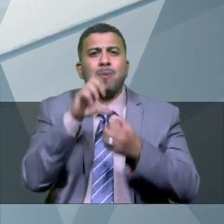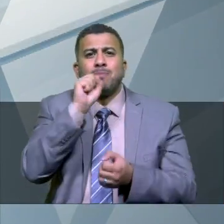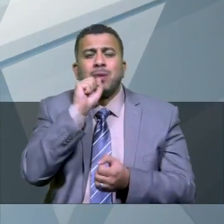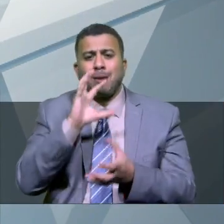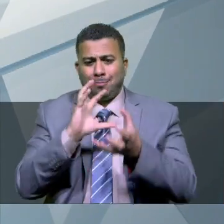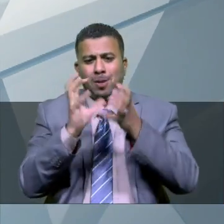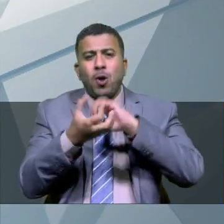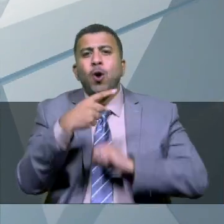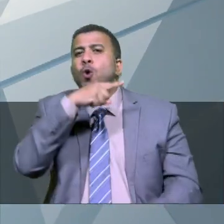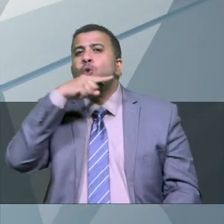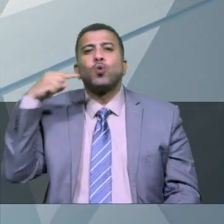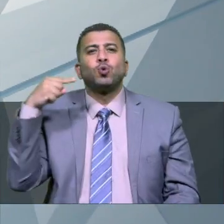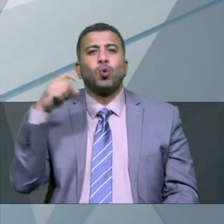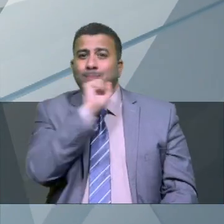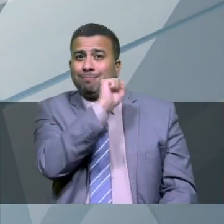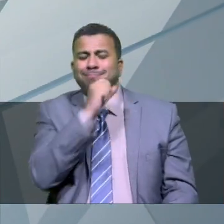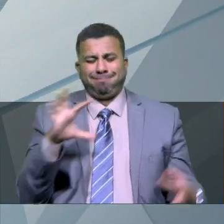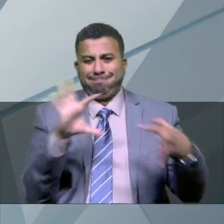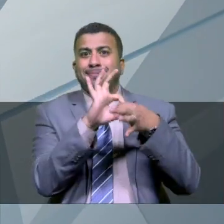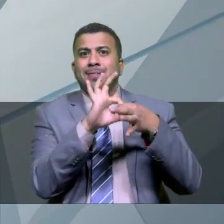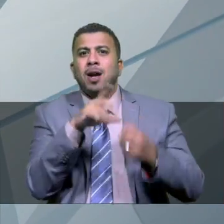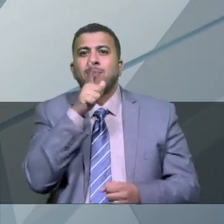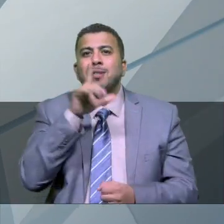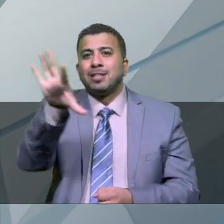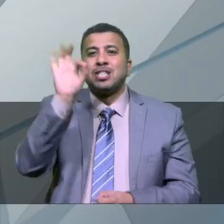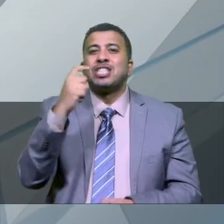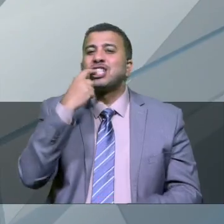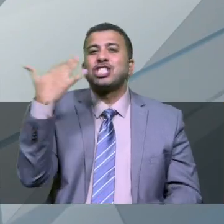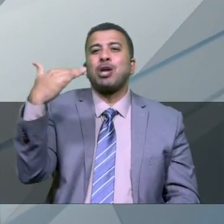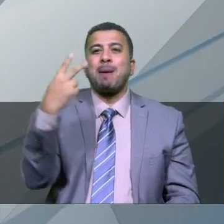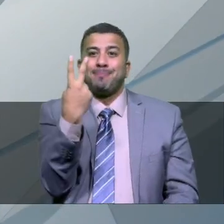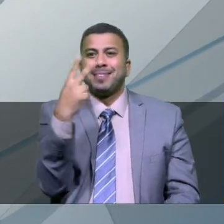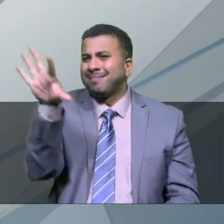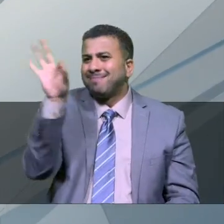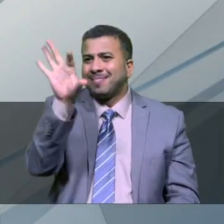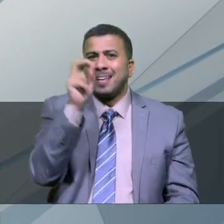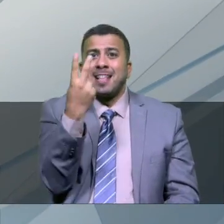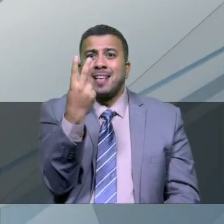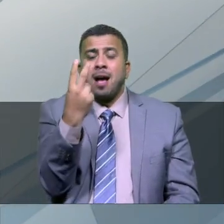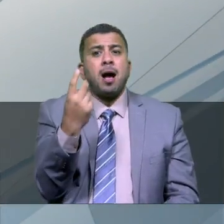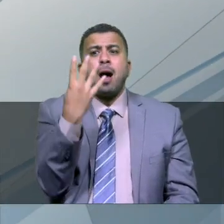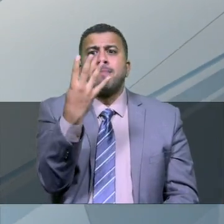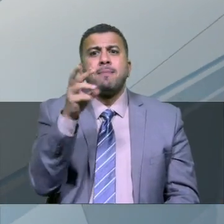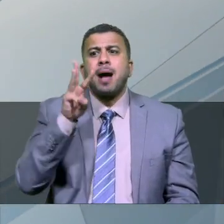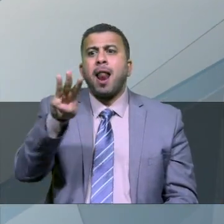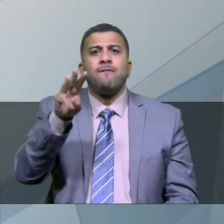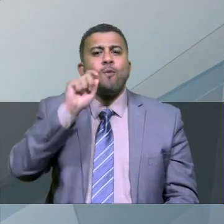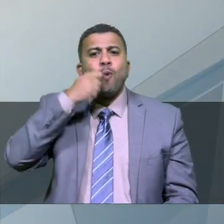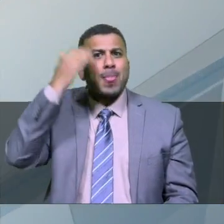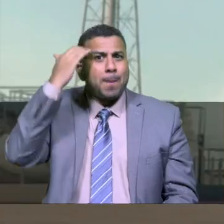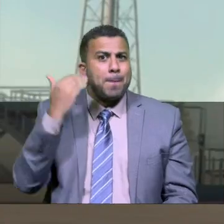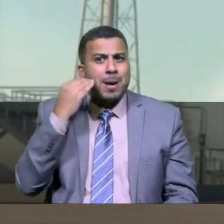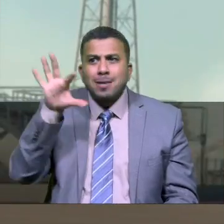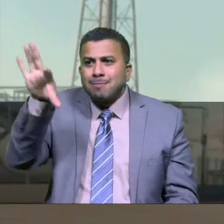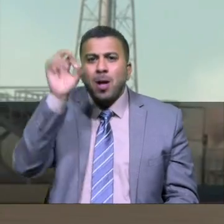الفضاء الروسية روسكوسموس. وتم اختيار الشابين من بين 4000 شاب وشابة إماراتيين